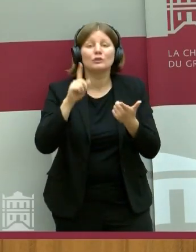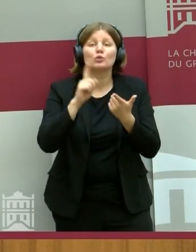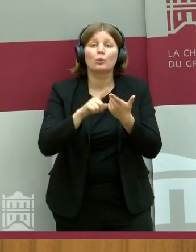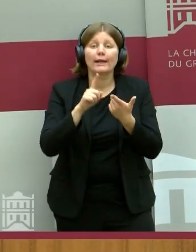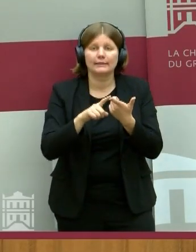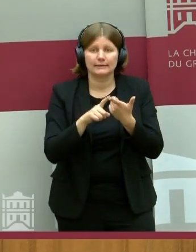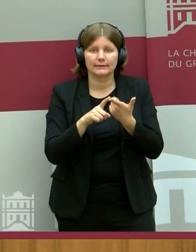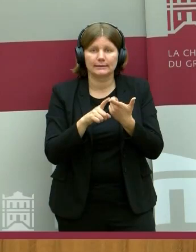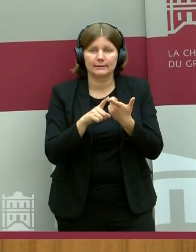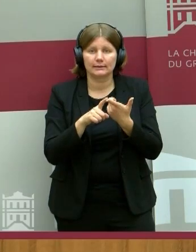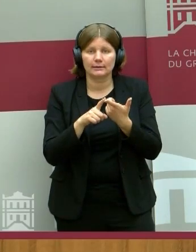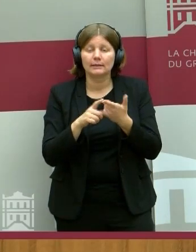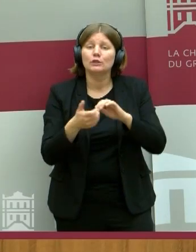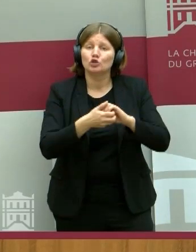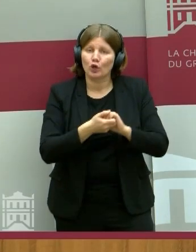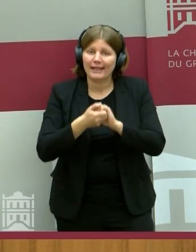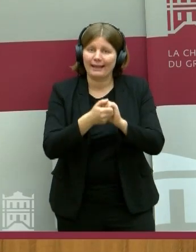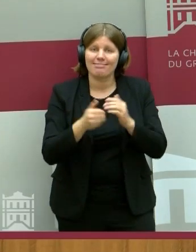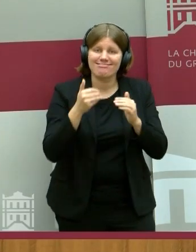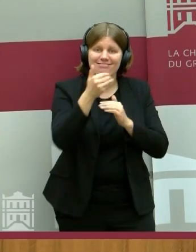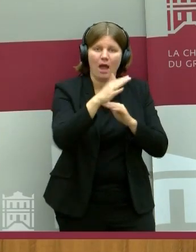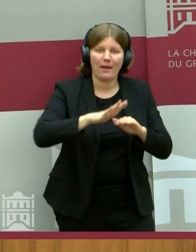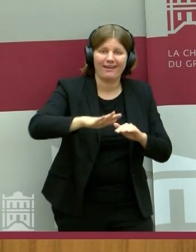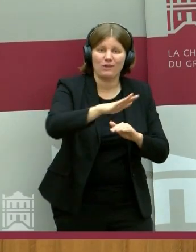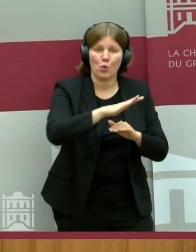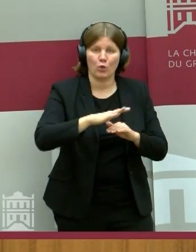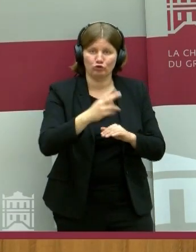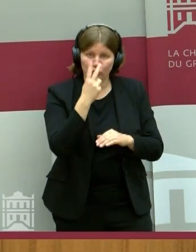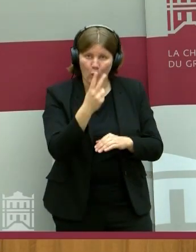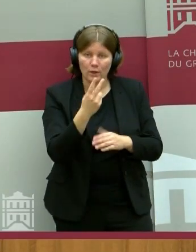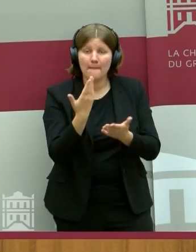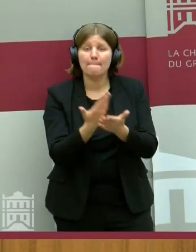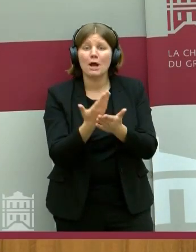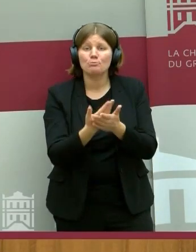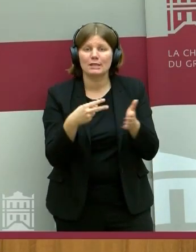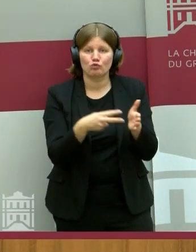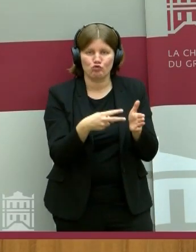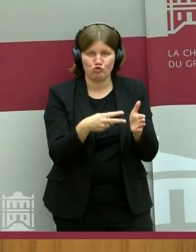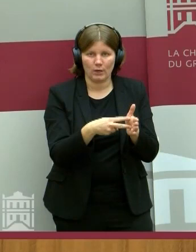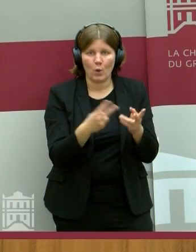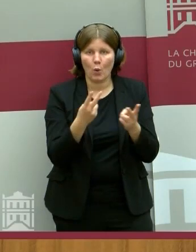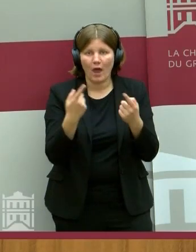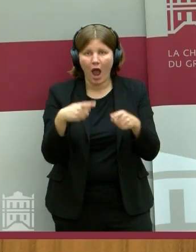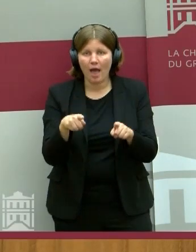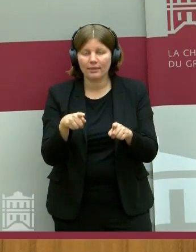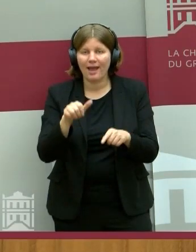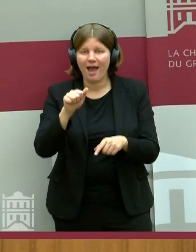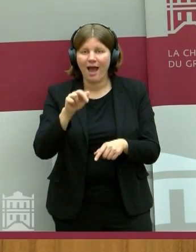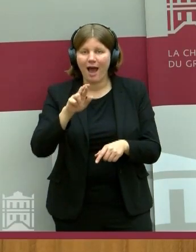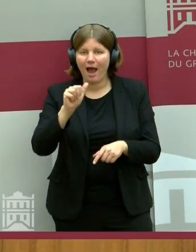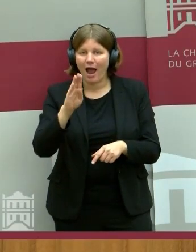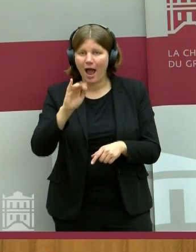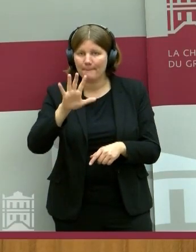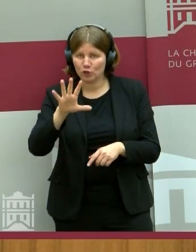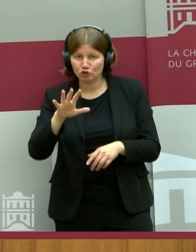wir müssen die Solidarität auch von den Nordbeschregionen gucken, zum Beispiel aus Syrien oder in anderen arabischen Staaten, wo wir das Problem